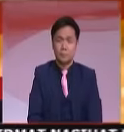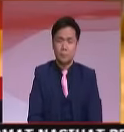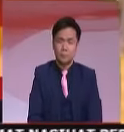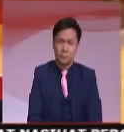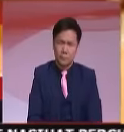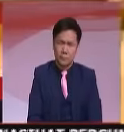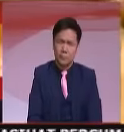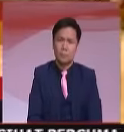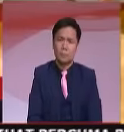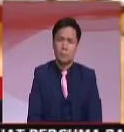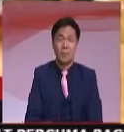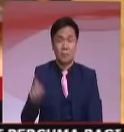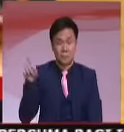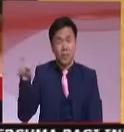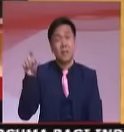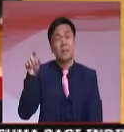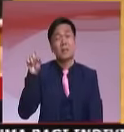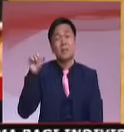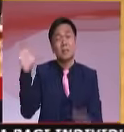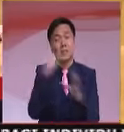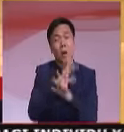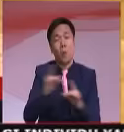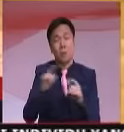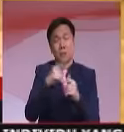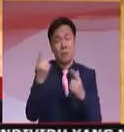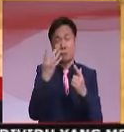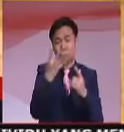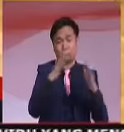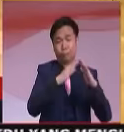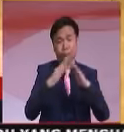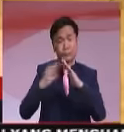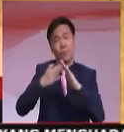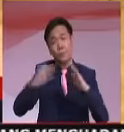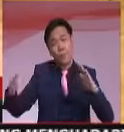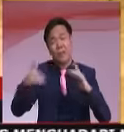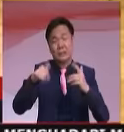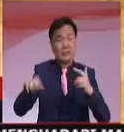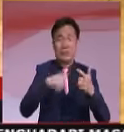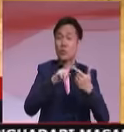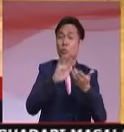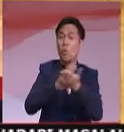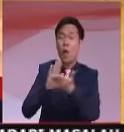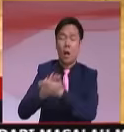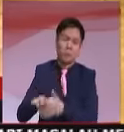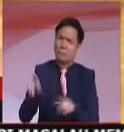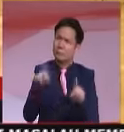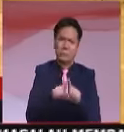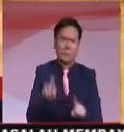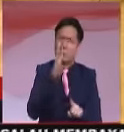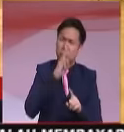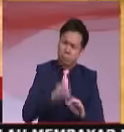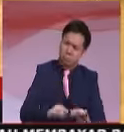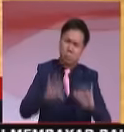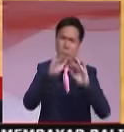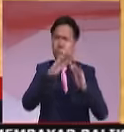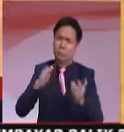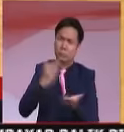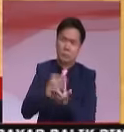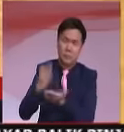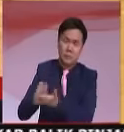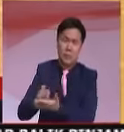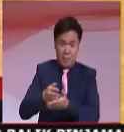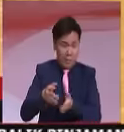di Betung sawah empat rumah panjang dan sebuah sekolah terputus Jalan hubungan akibat banjir laluan sepanjang